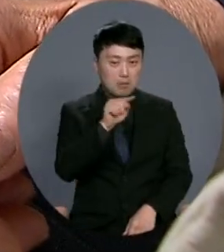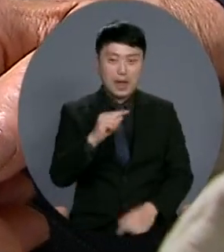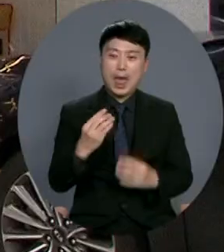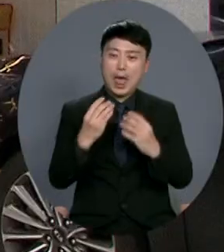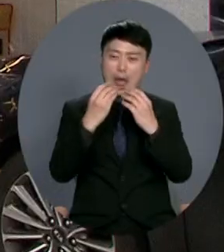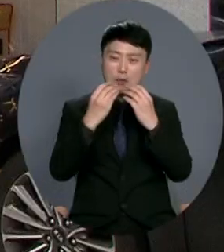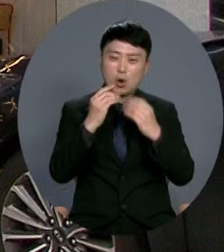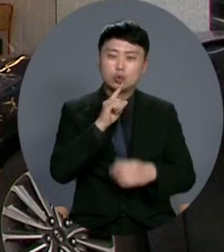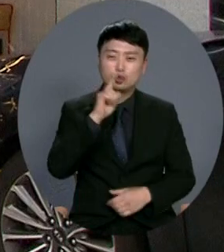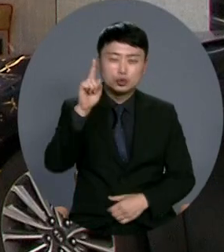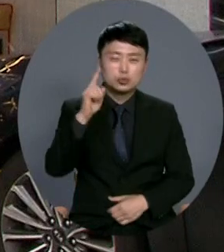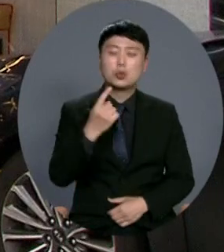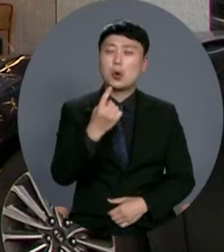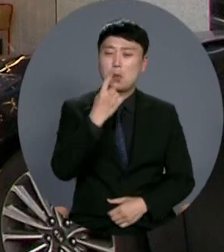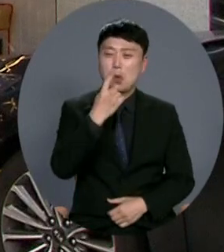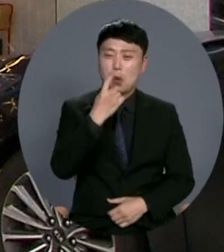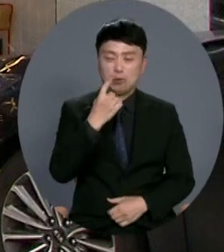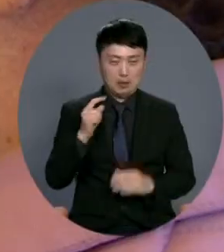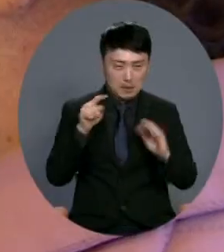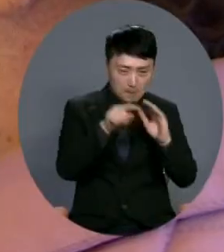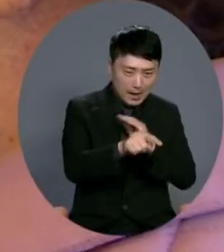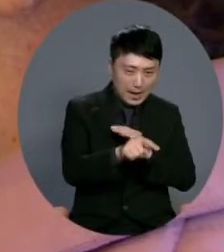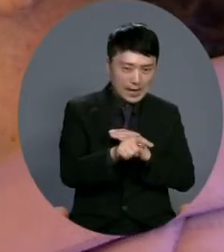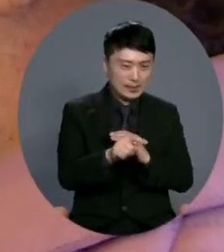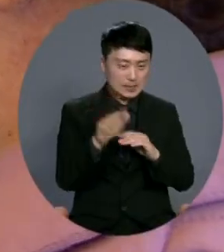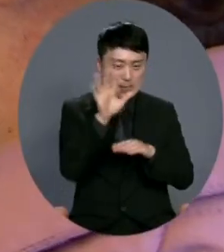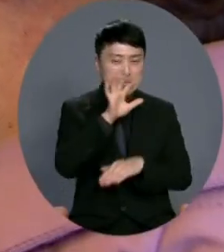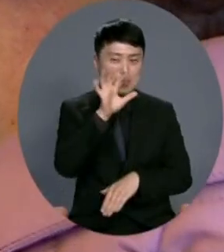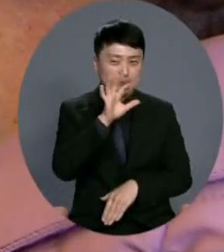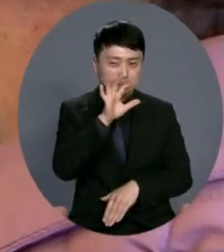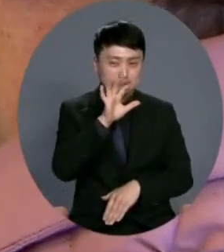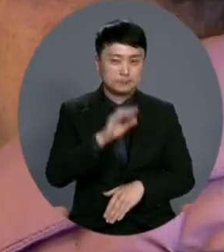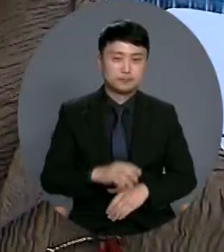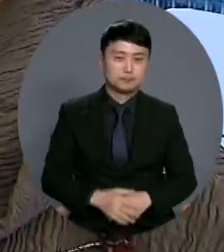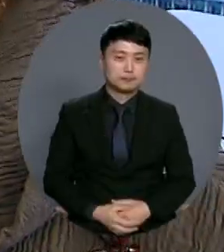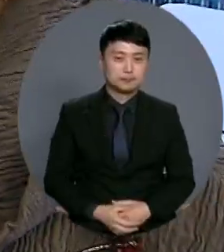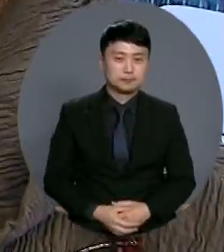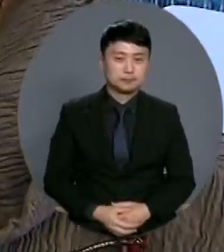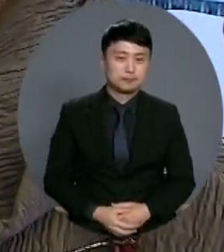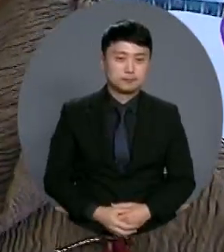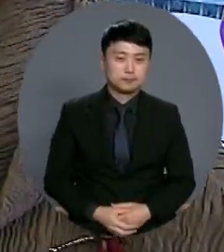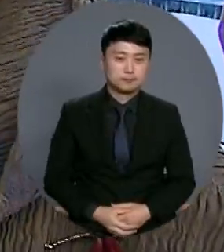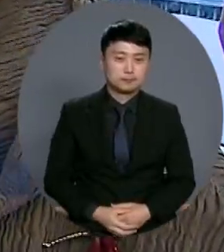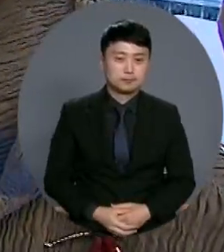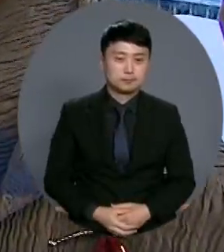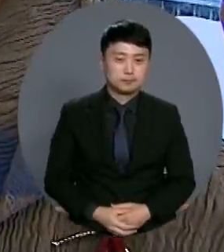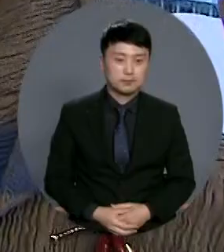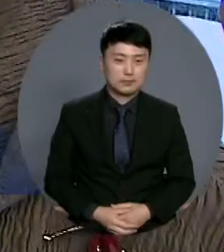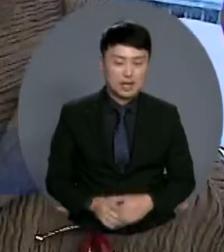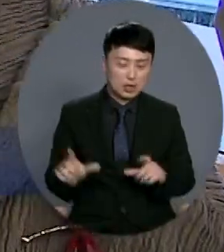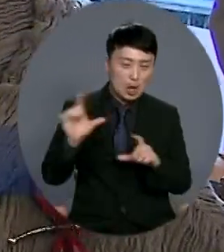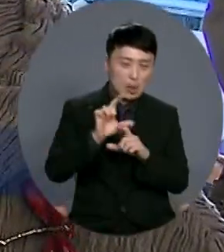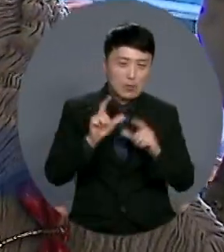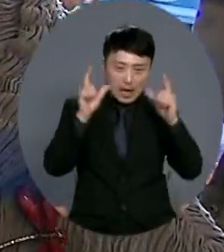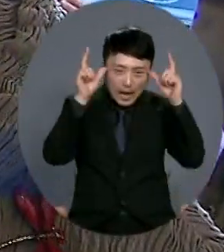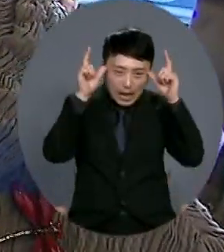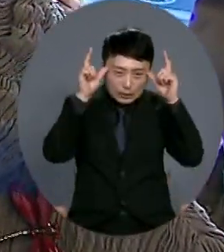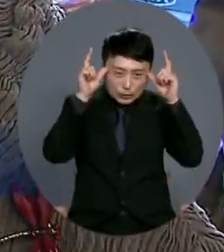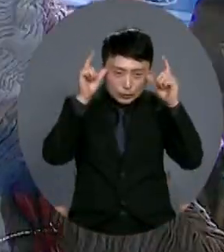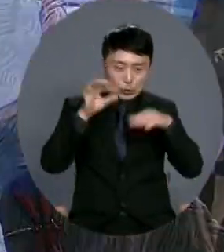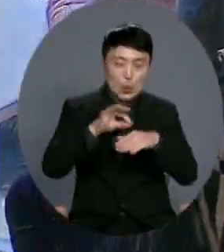배워봅니다. 이제는 직접 매장을 찾아 실습해보는 시간. 이거 더블 한우 고기